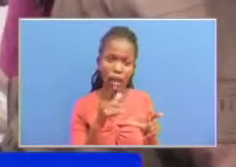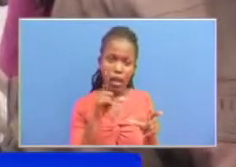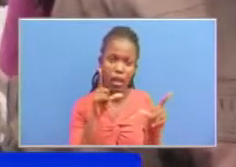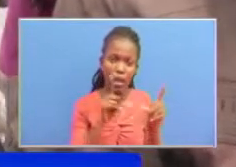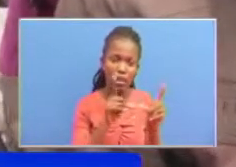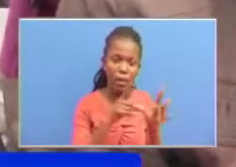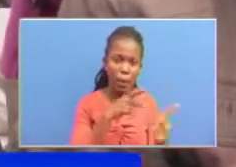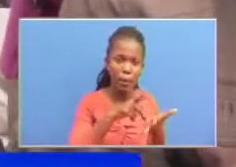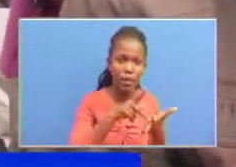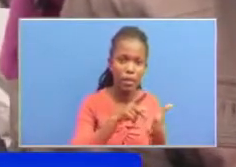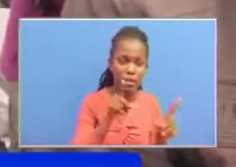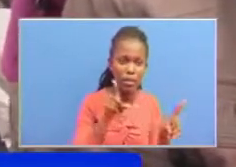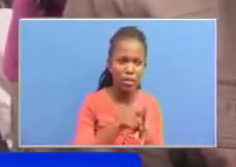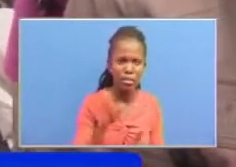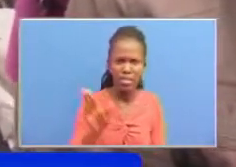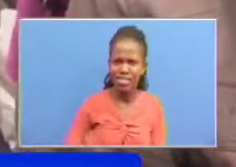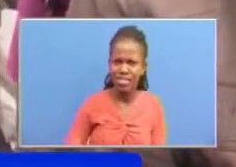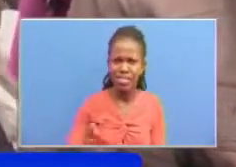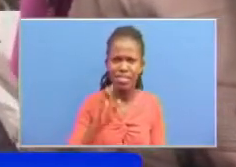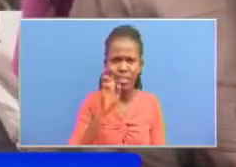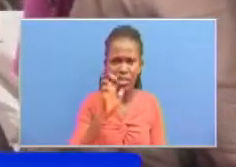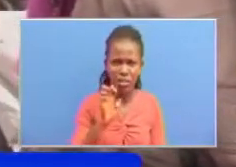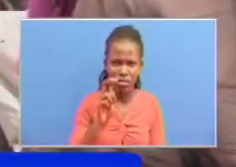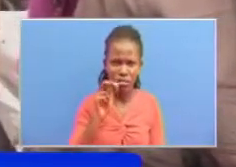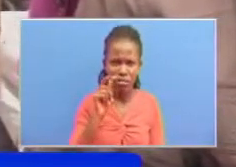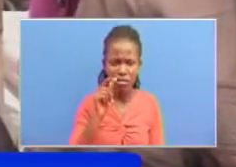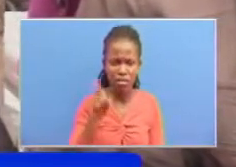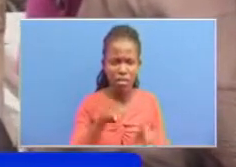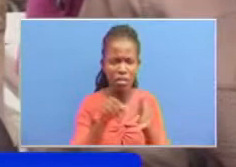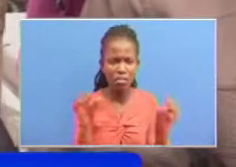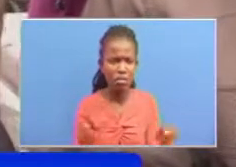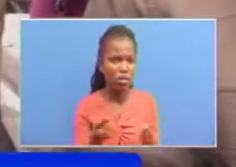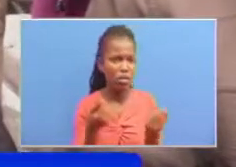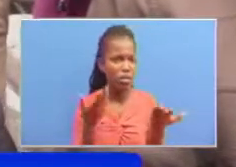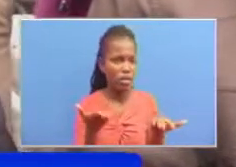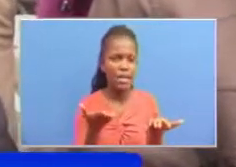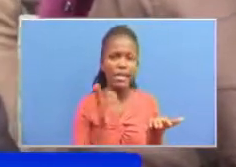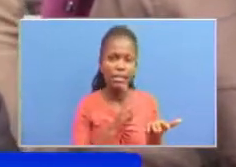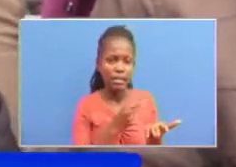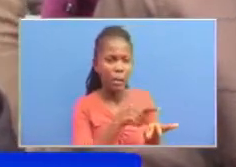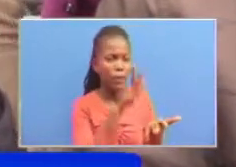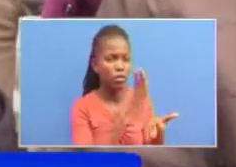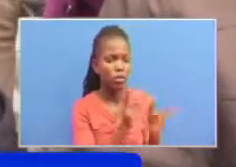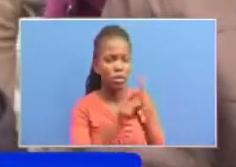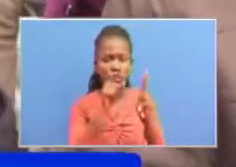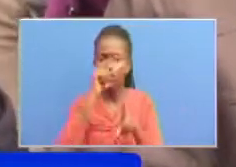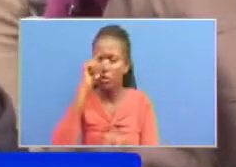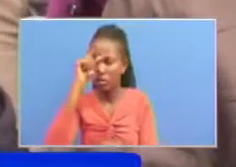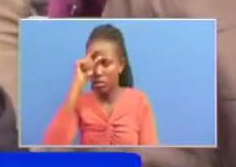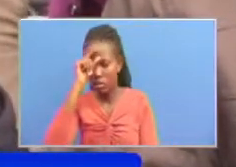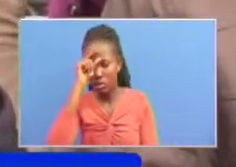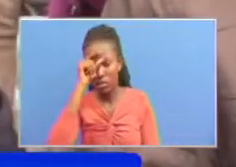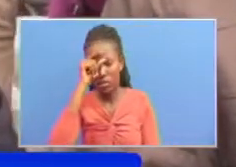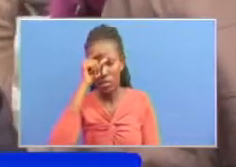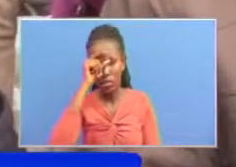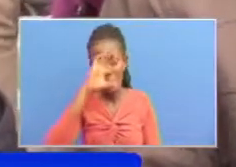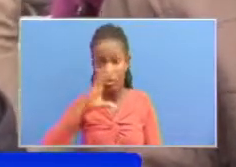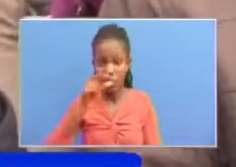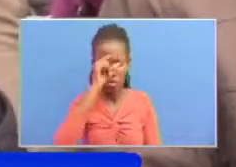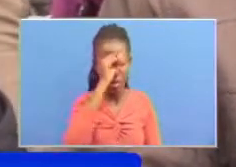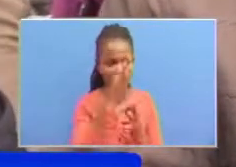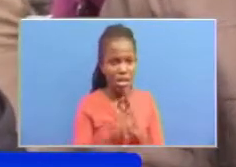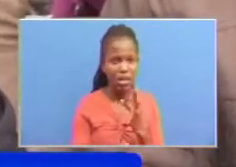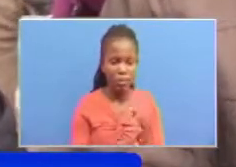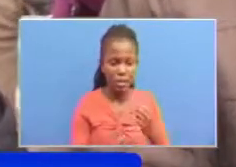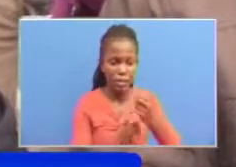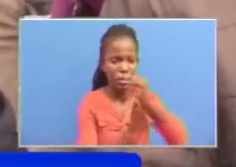license itikaiva ground rent ona security ya usungu wa bani ditweje hivi ya. Kwa huu county government ikatusisio kalikoni imwe hivi